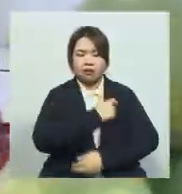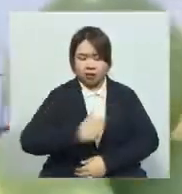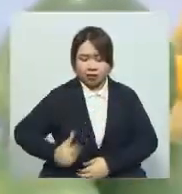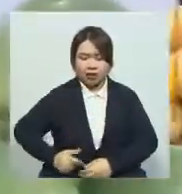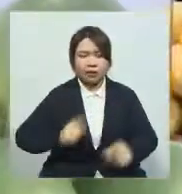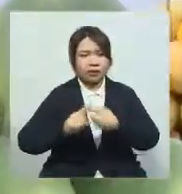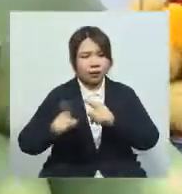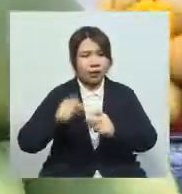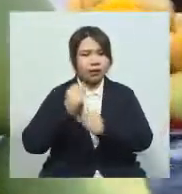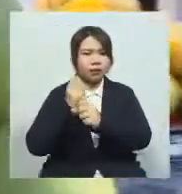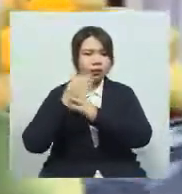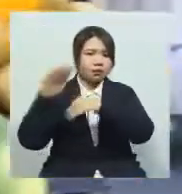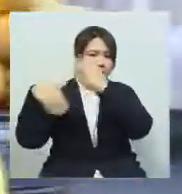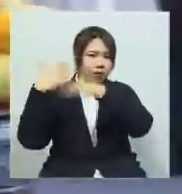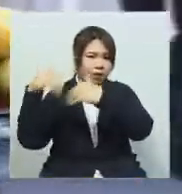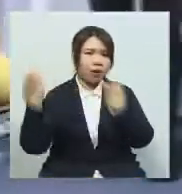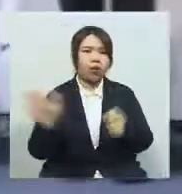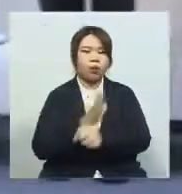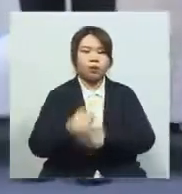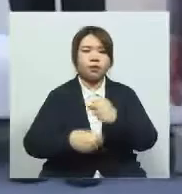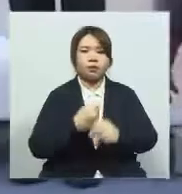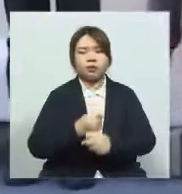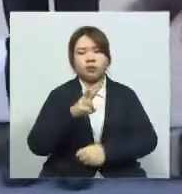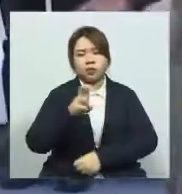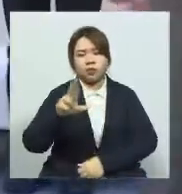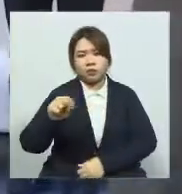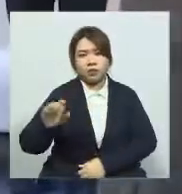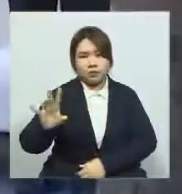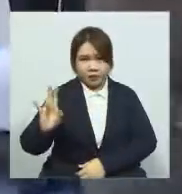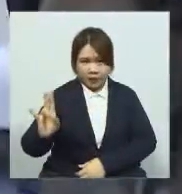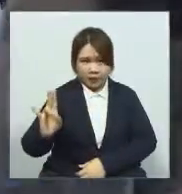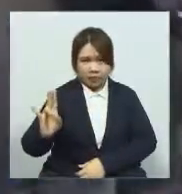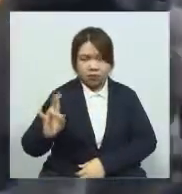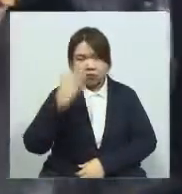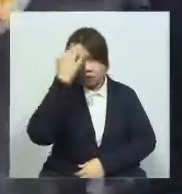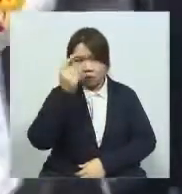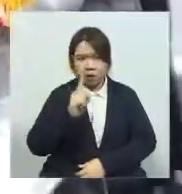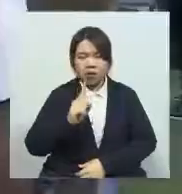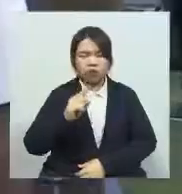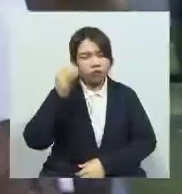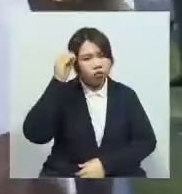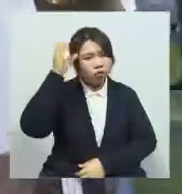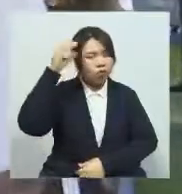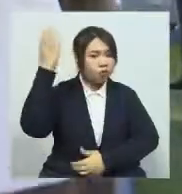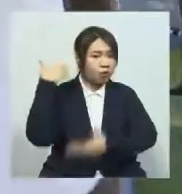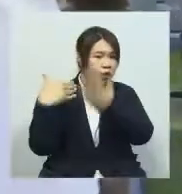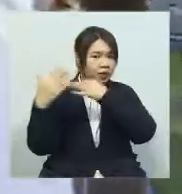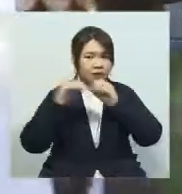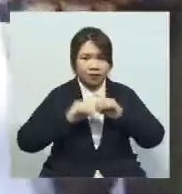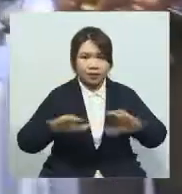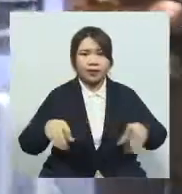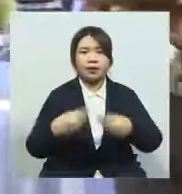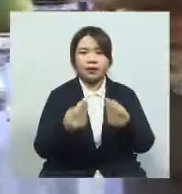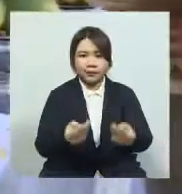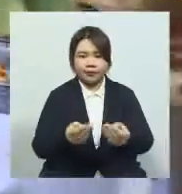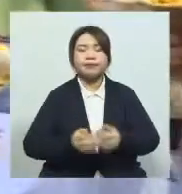แผ่นและเจริญรุ่งเรืองมาจนครบรอบ237ปีเพื่อเป็นการเผยแพร่ความรู้เกี่ยวกับประวัติศาสตร์ของชาติไทย